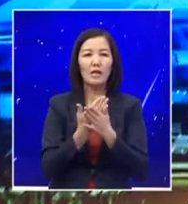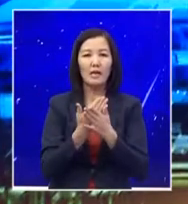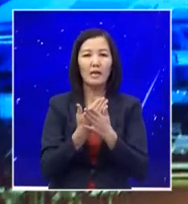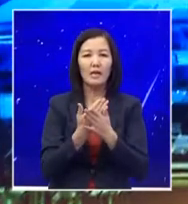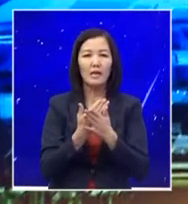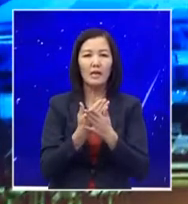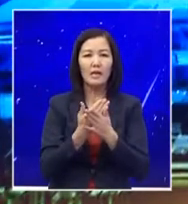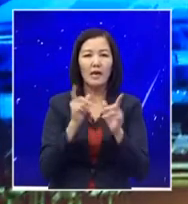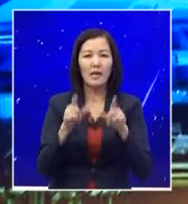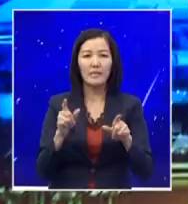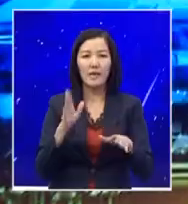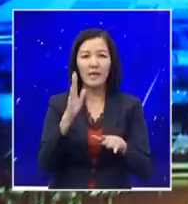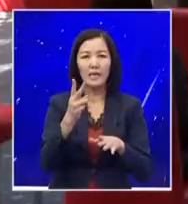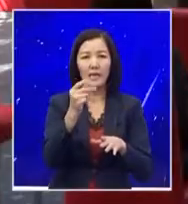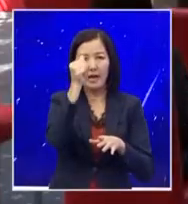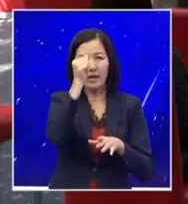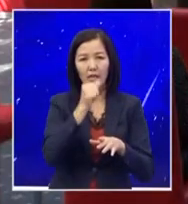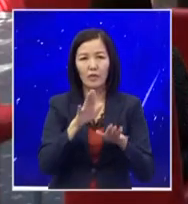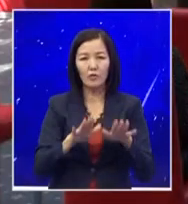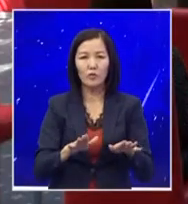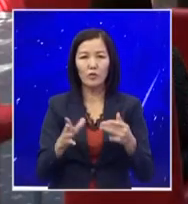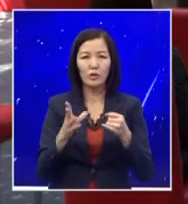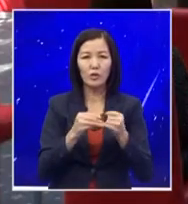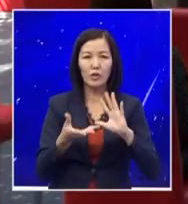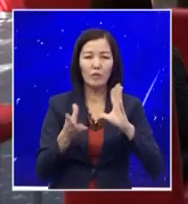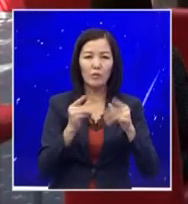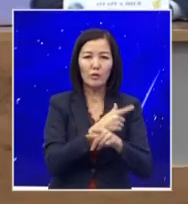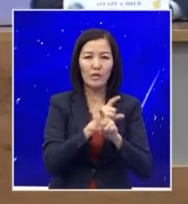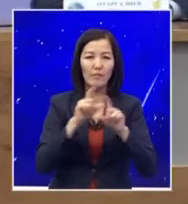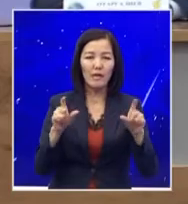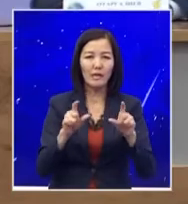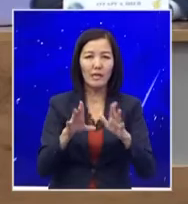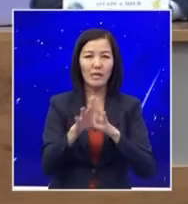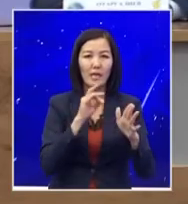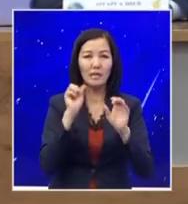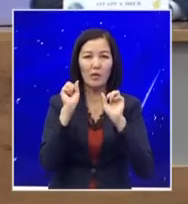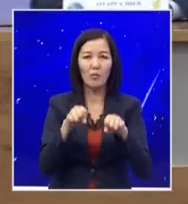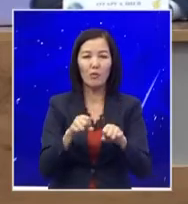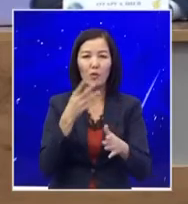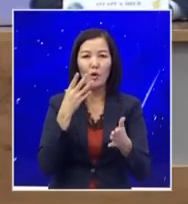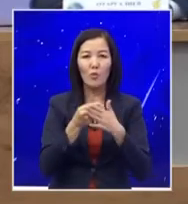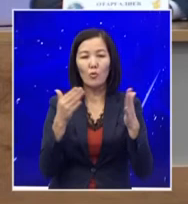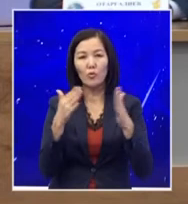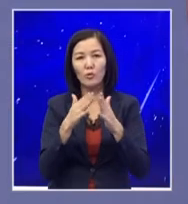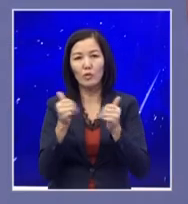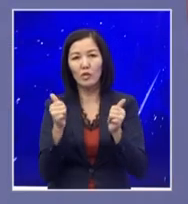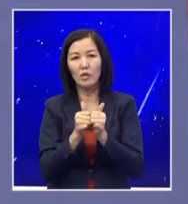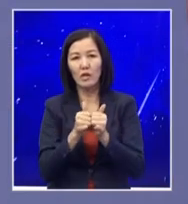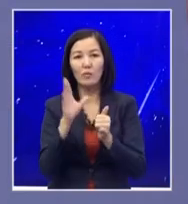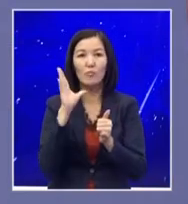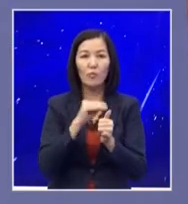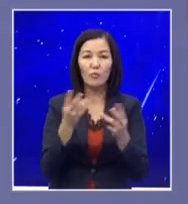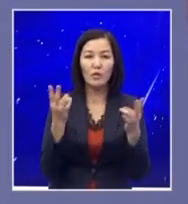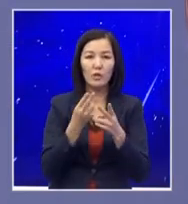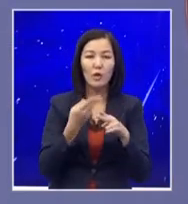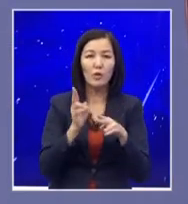Жаңалығы ел азаматтары алдағы 2 айда тұрғылықты жері бойынша емханаларды таңдай алады. Ол үйіңізге жақын аймақта болуы тиіс.